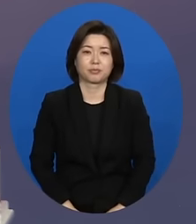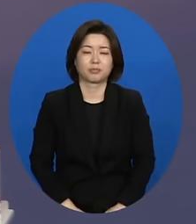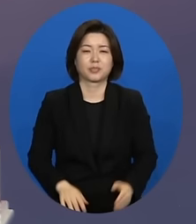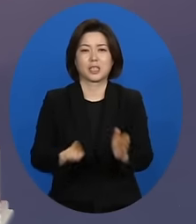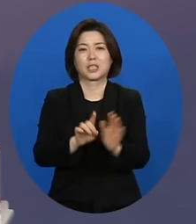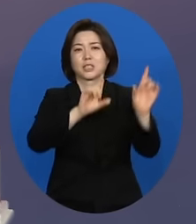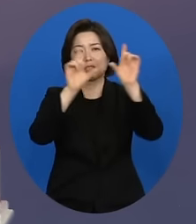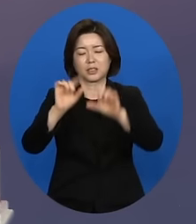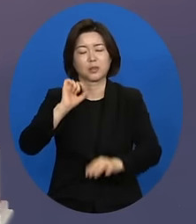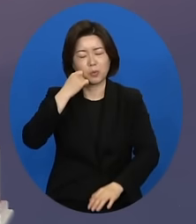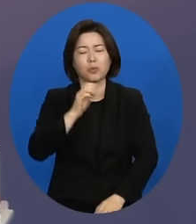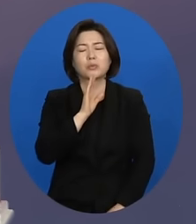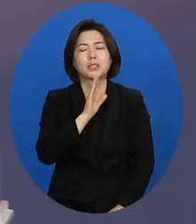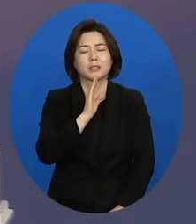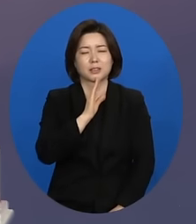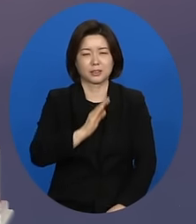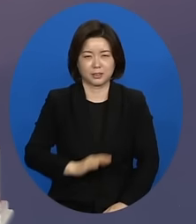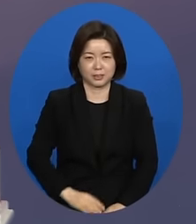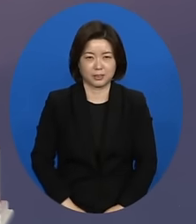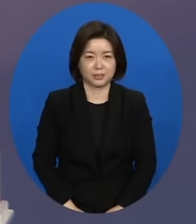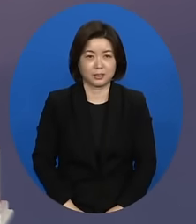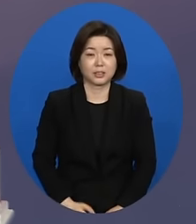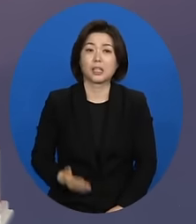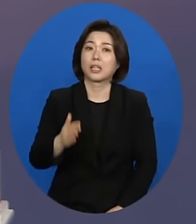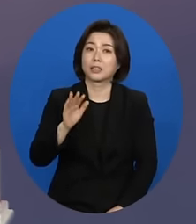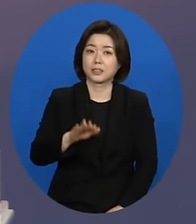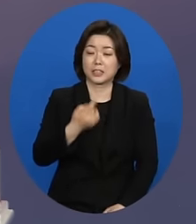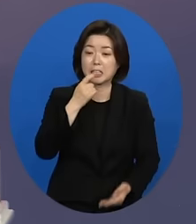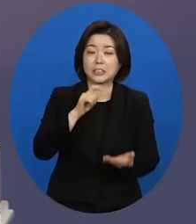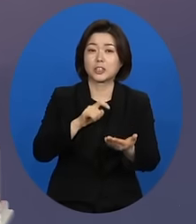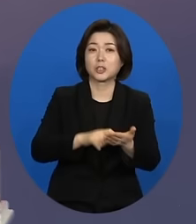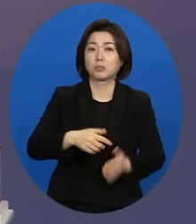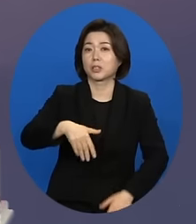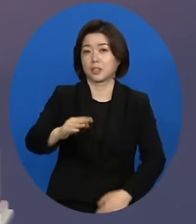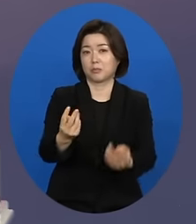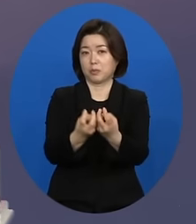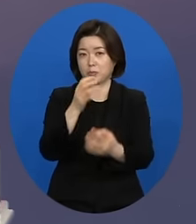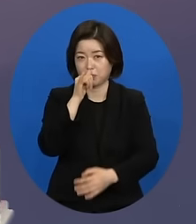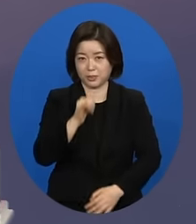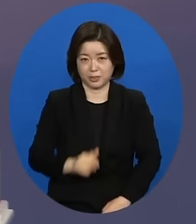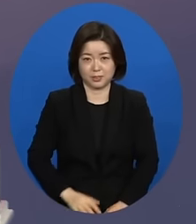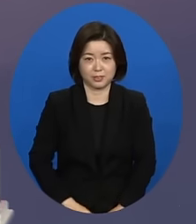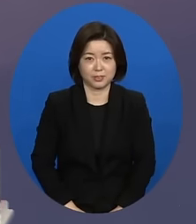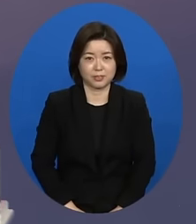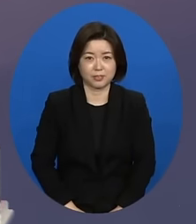신앙생활 어려워요. 그런데 쉽게 가는 방법이 있어요.